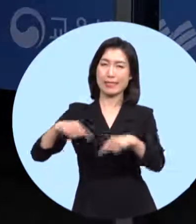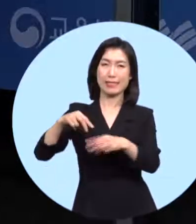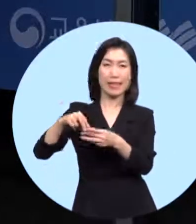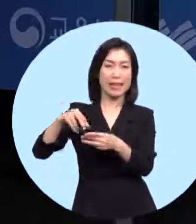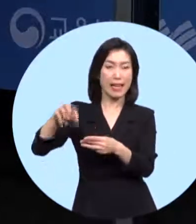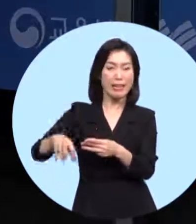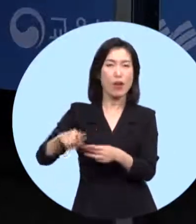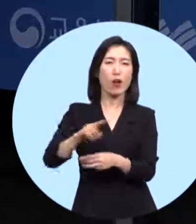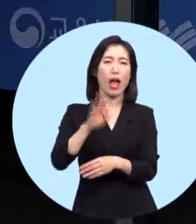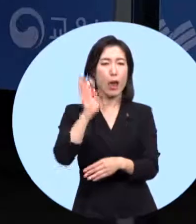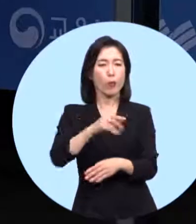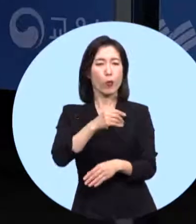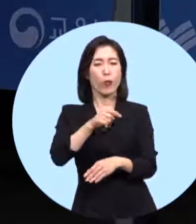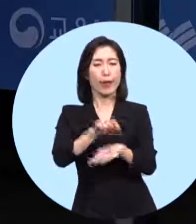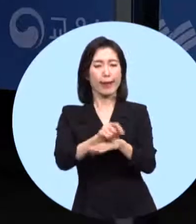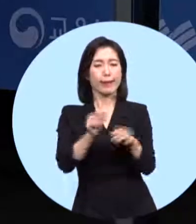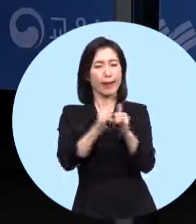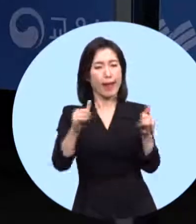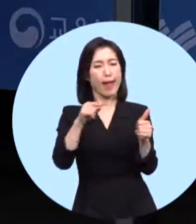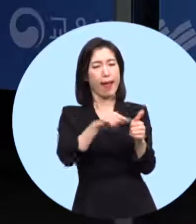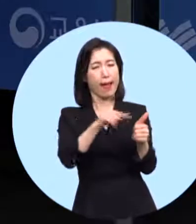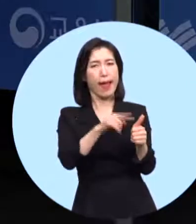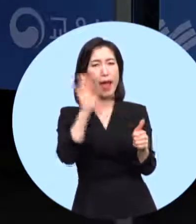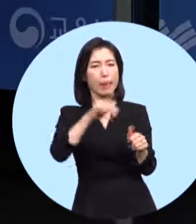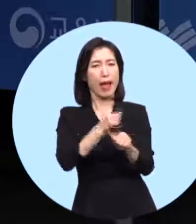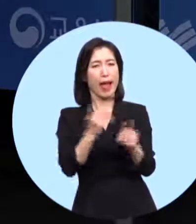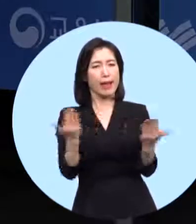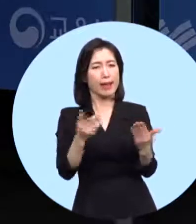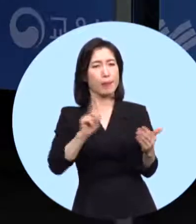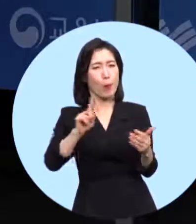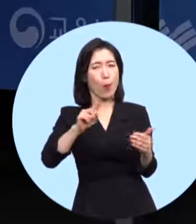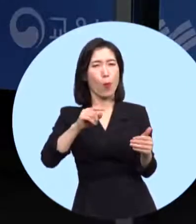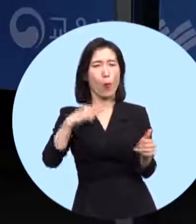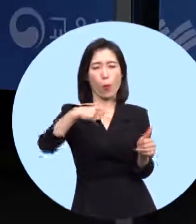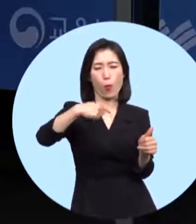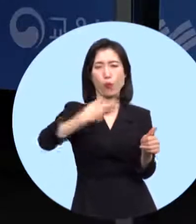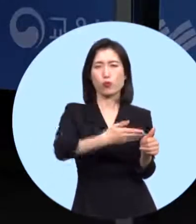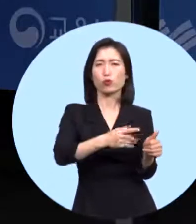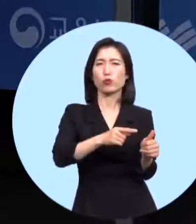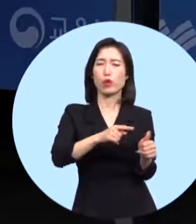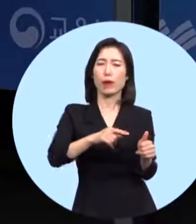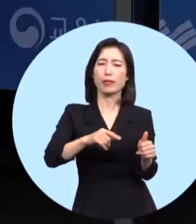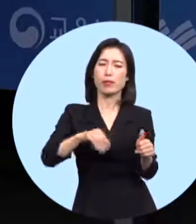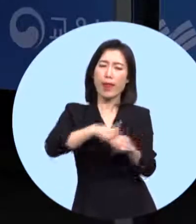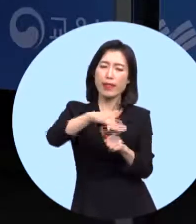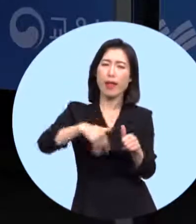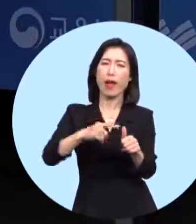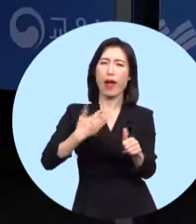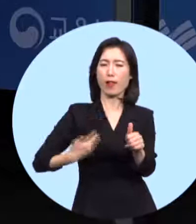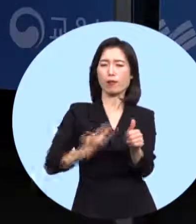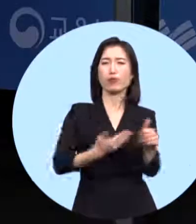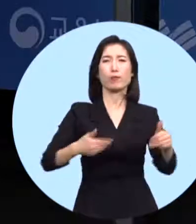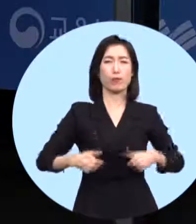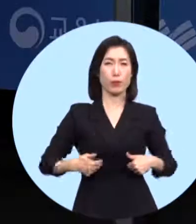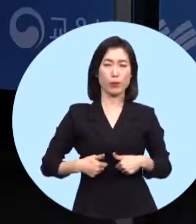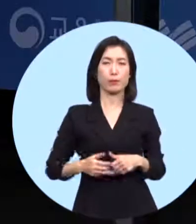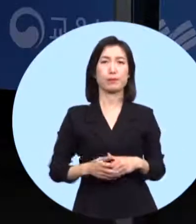관련해서 구체적으로 무엇을 해야 한다라고 하는 환경을 조성해주는 노력들이 필요하다고 봅니다.